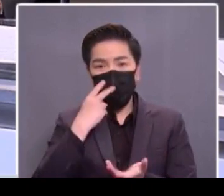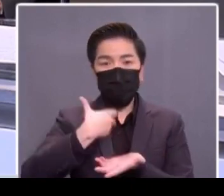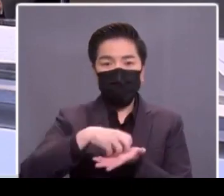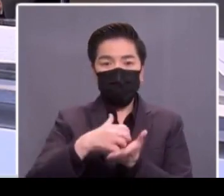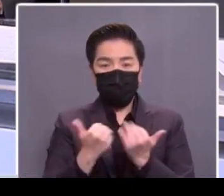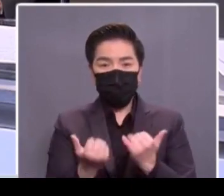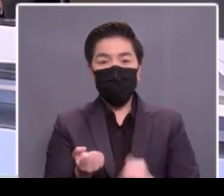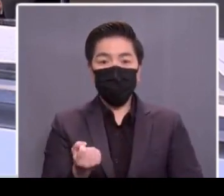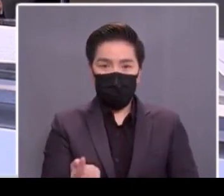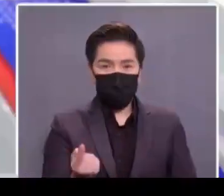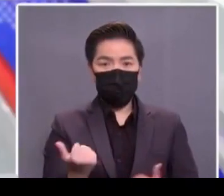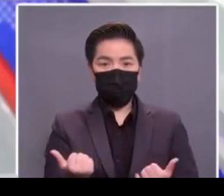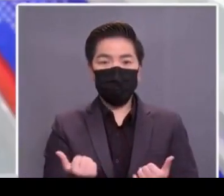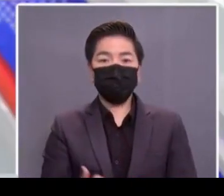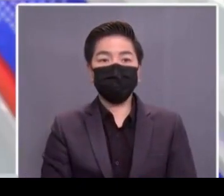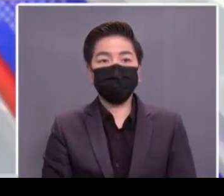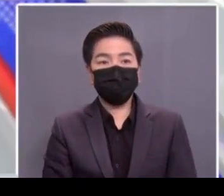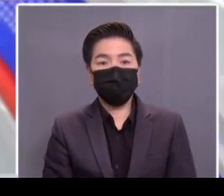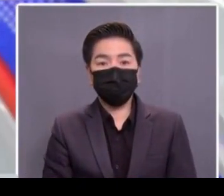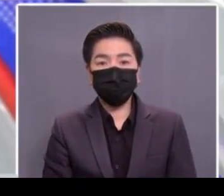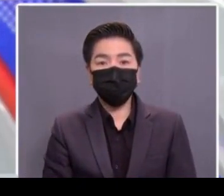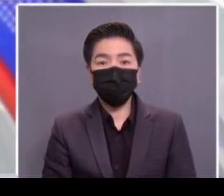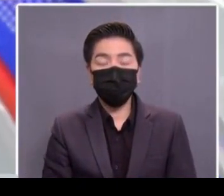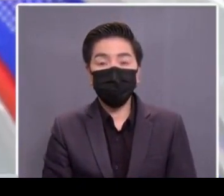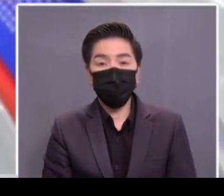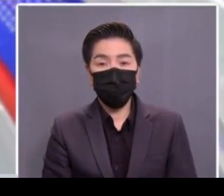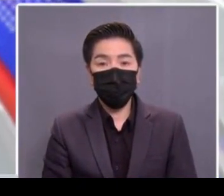ณเพลินพิชชูเสนครับรายงานสดเข้ามาฮะ